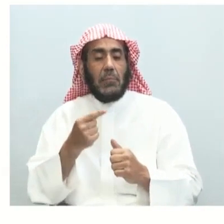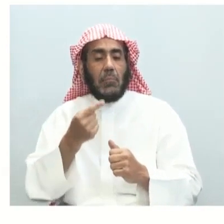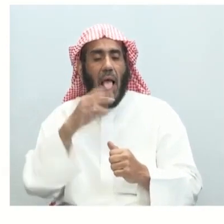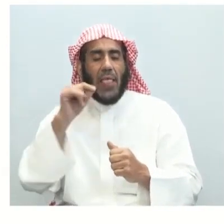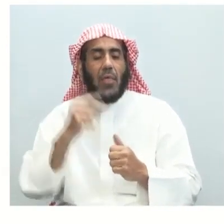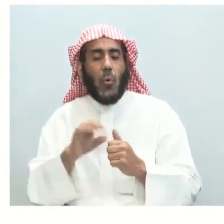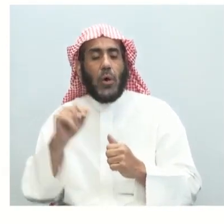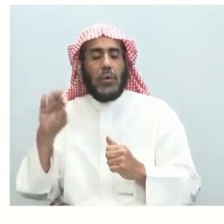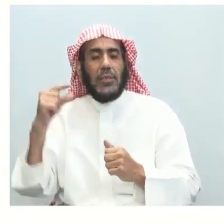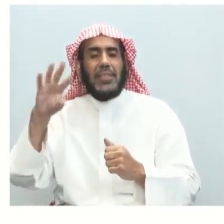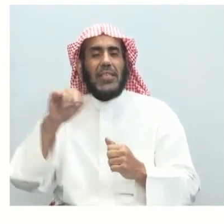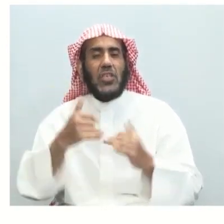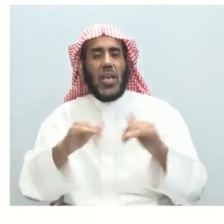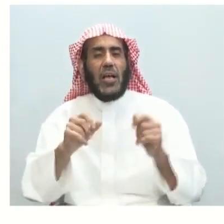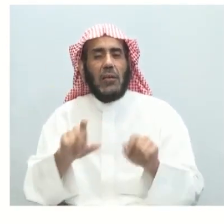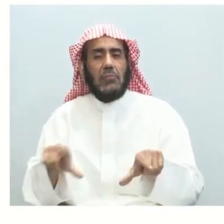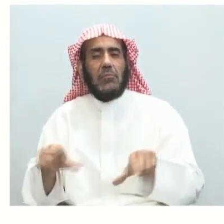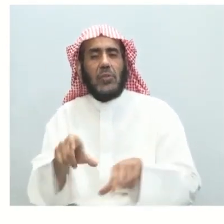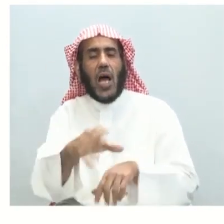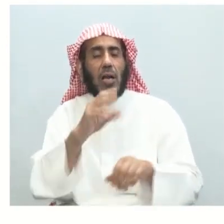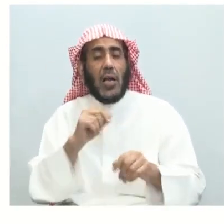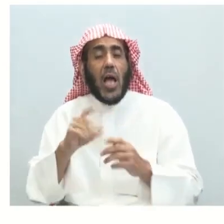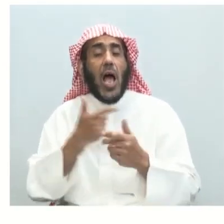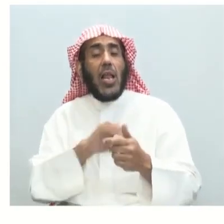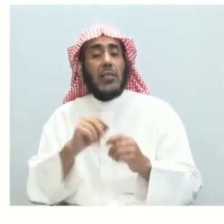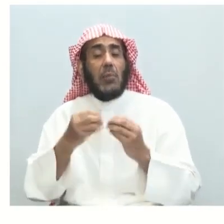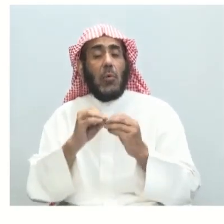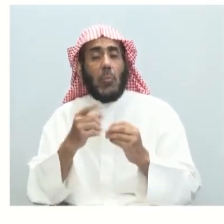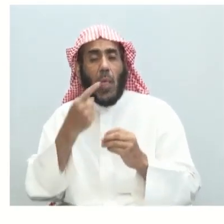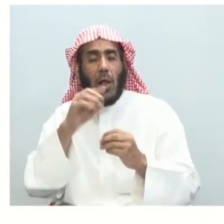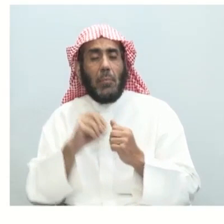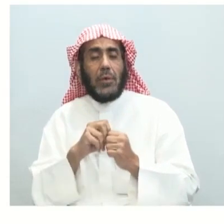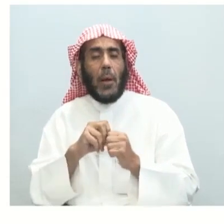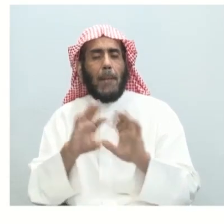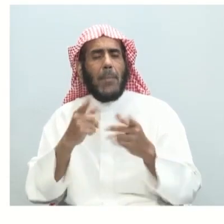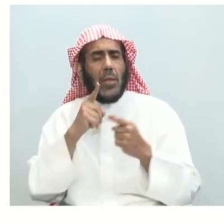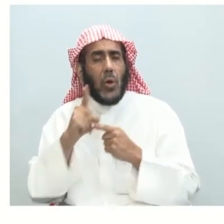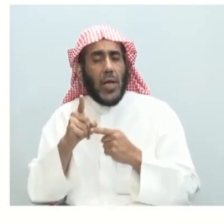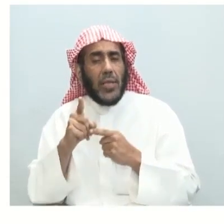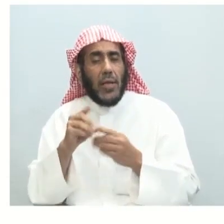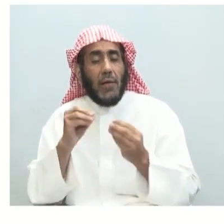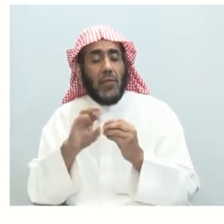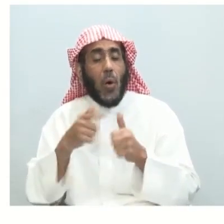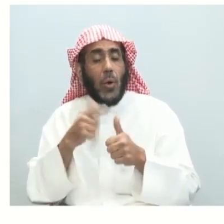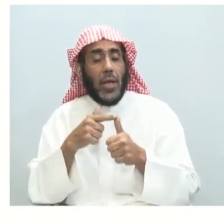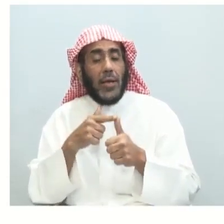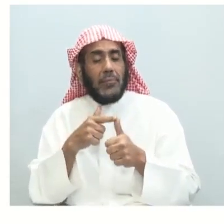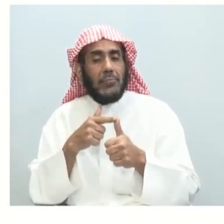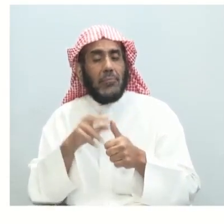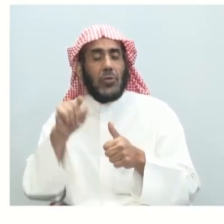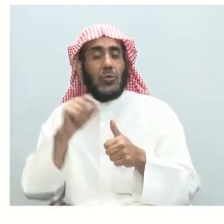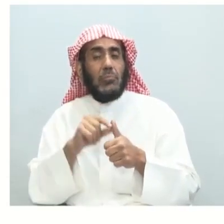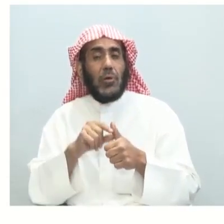دجله الاسماء الملونه باللون الاحمر ماذا الاحظ ان في اولها